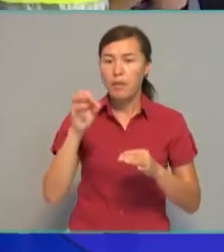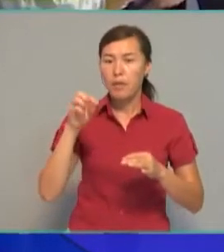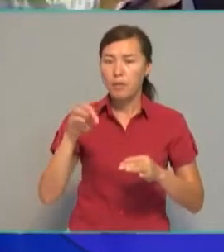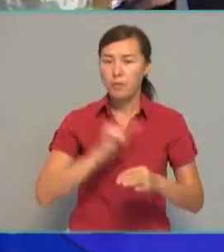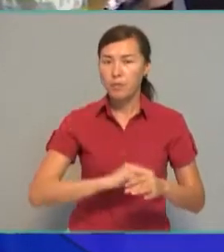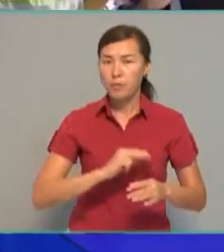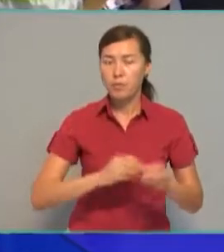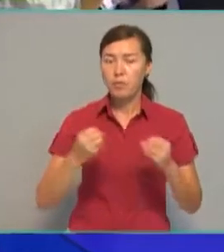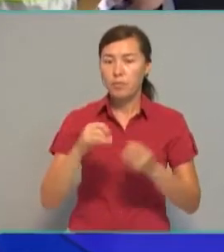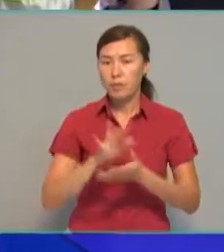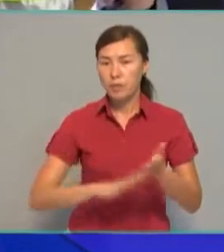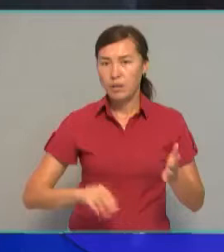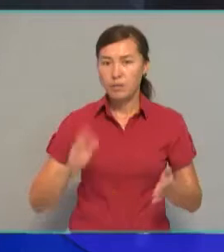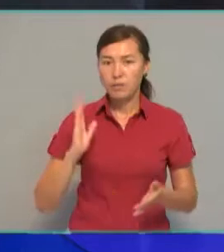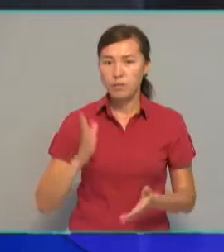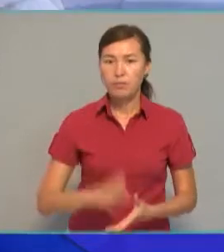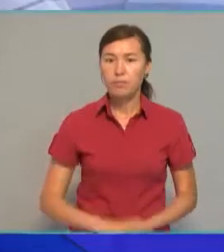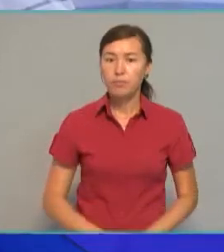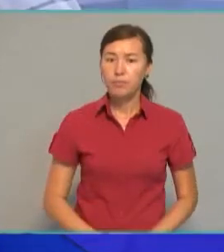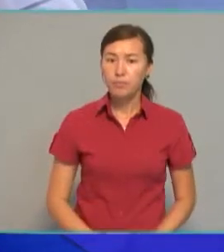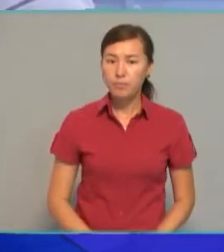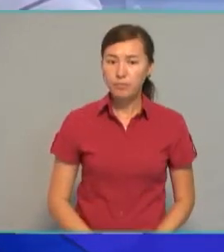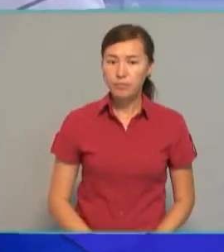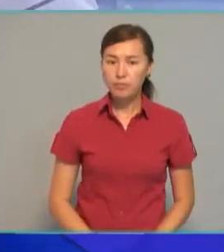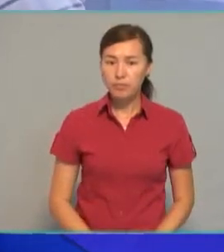жұмыстары әлі де жалғасып жатыр.